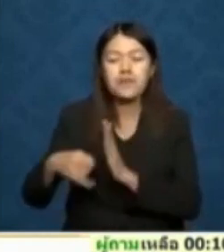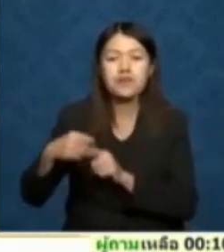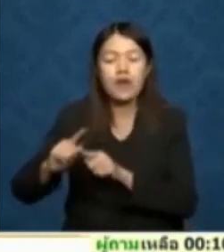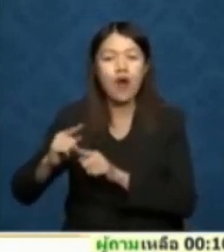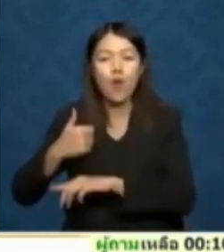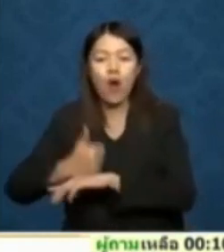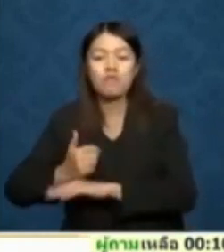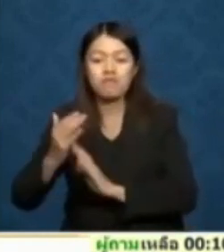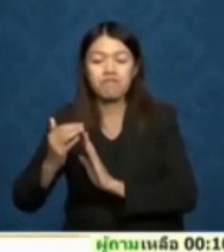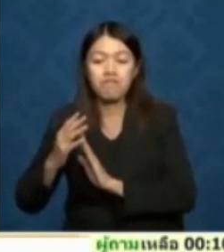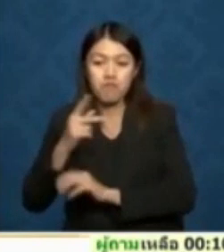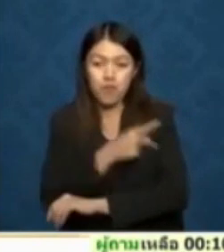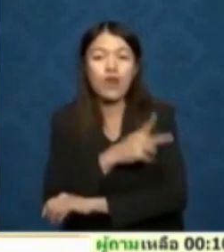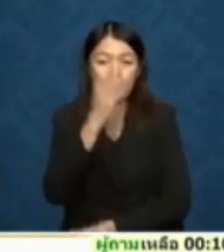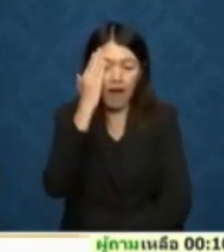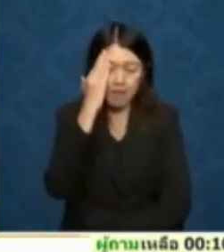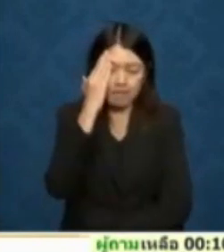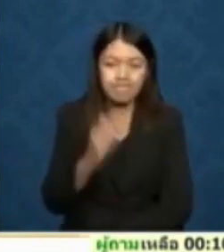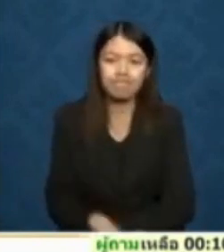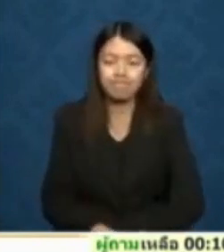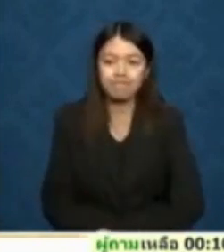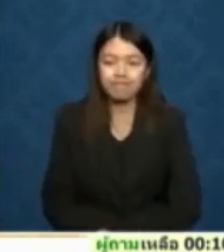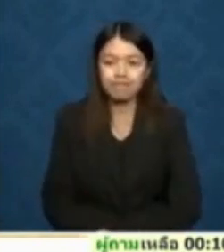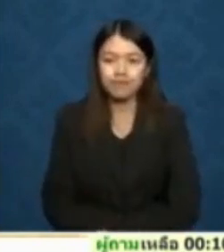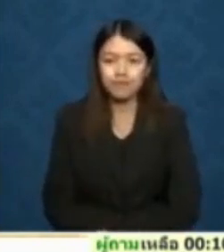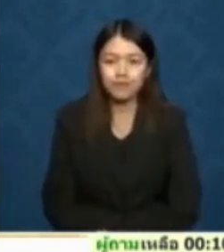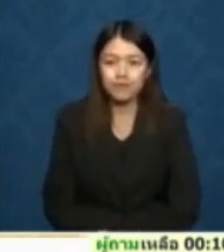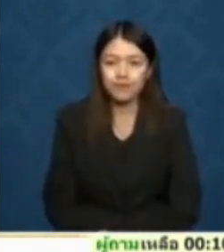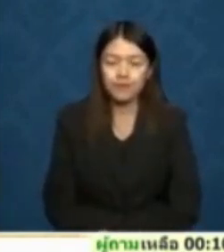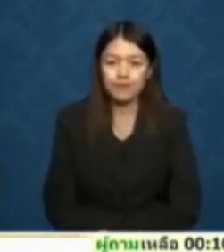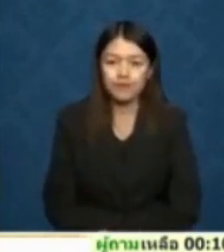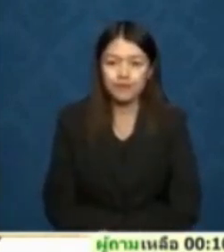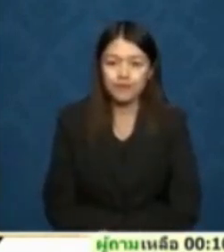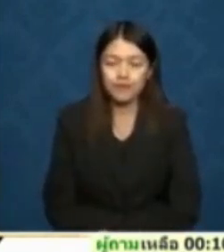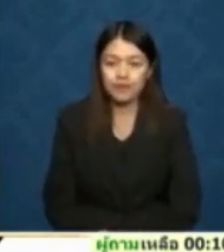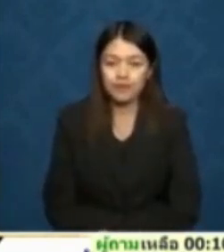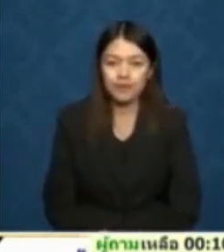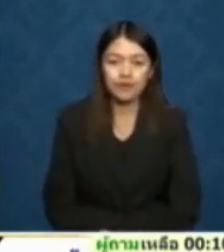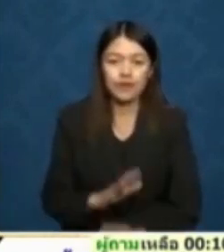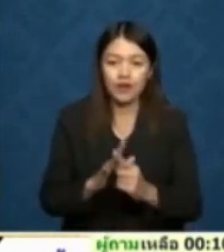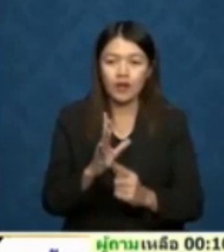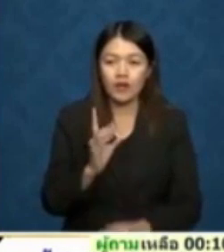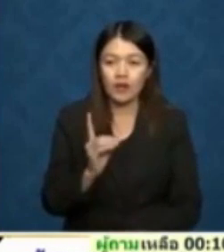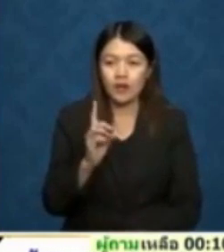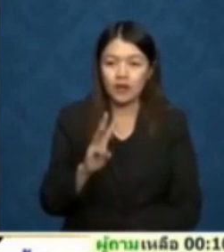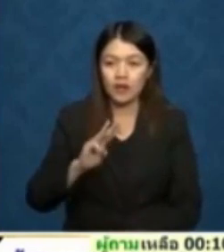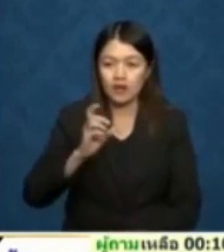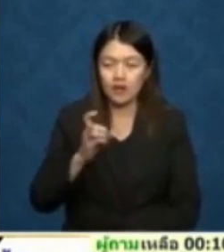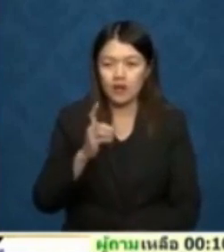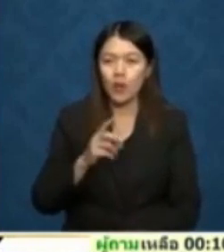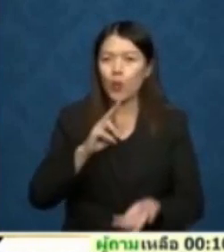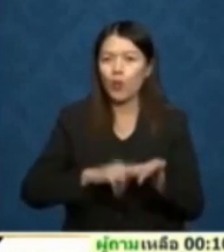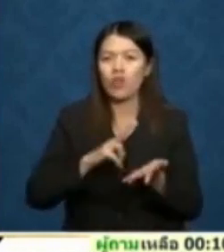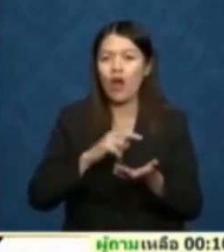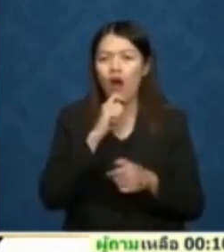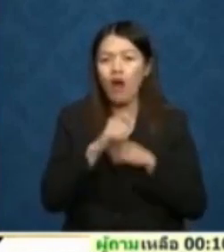ยอย่างไรก็ตามครับในเดวิดนี้วีซ่าเขาจะหมดอายุในวันที่13มีนาค